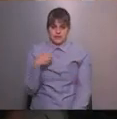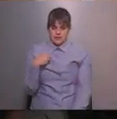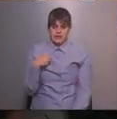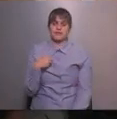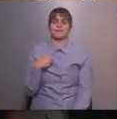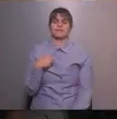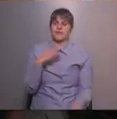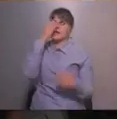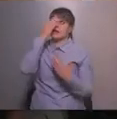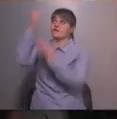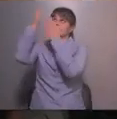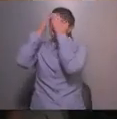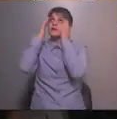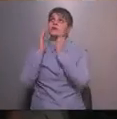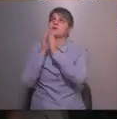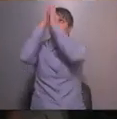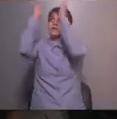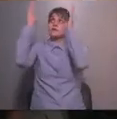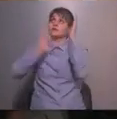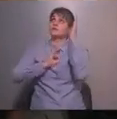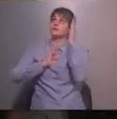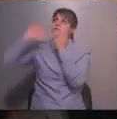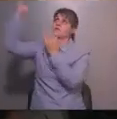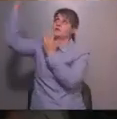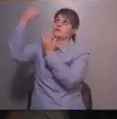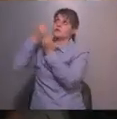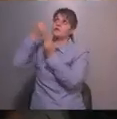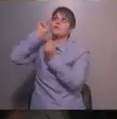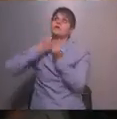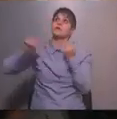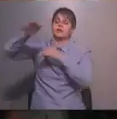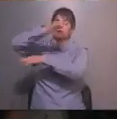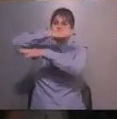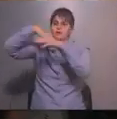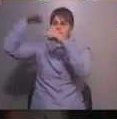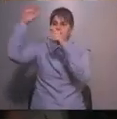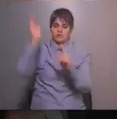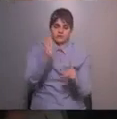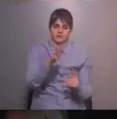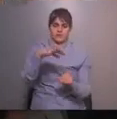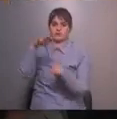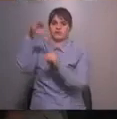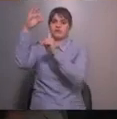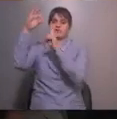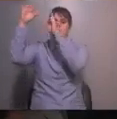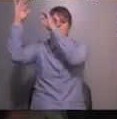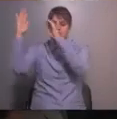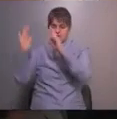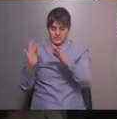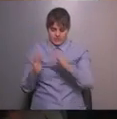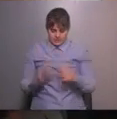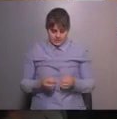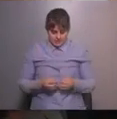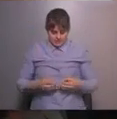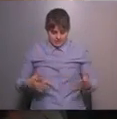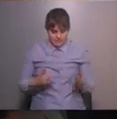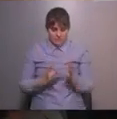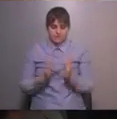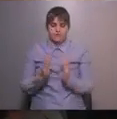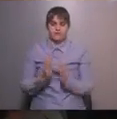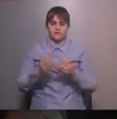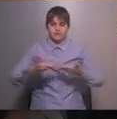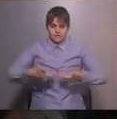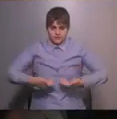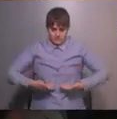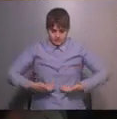Zdrowaś, Maryjo, łaskiś pełna, Pan z Tobą, błogosławionaś Ty między niewiastami i